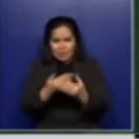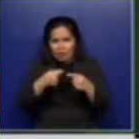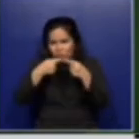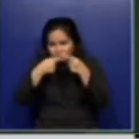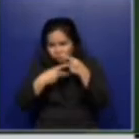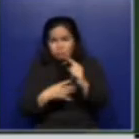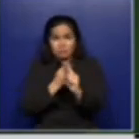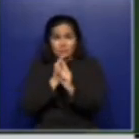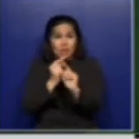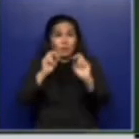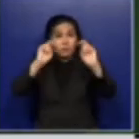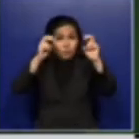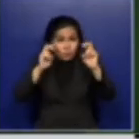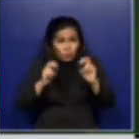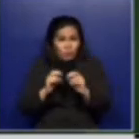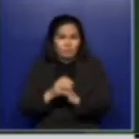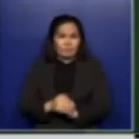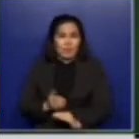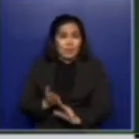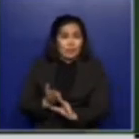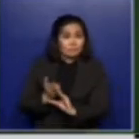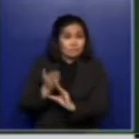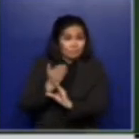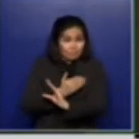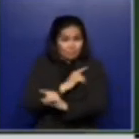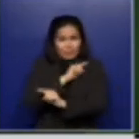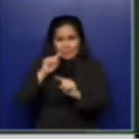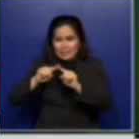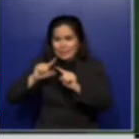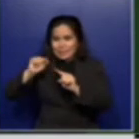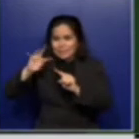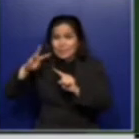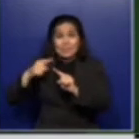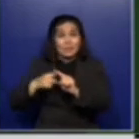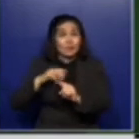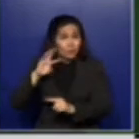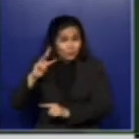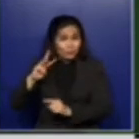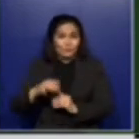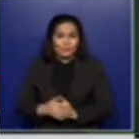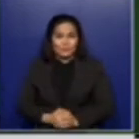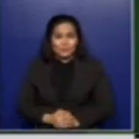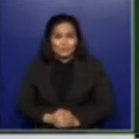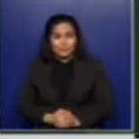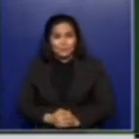ครับเมื่อไม่กี่วันที่ผ่านมาวันที่24มิถุนายน